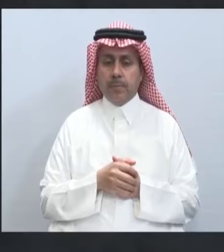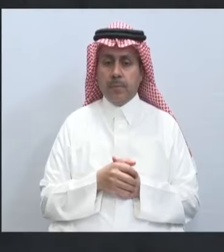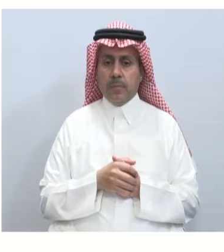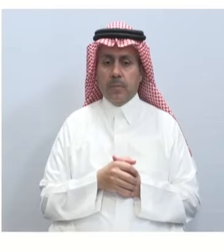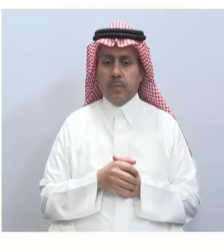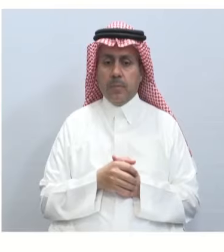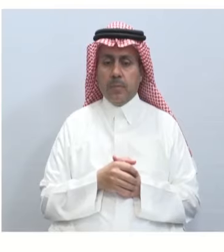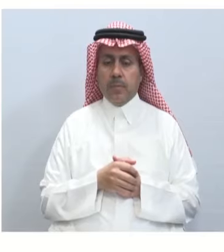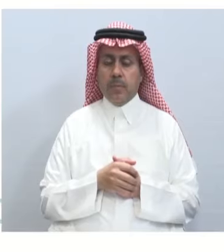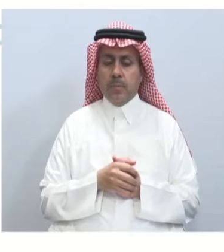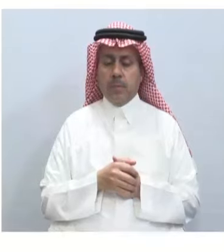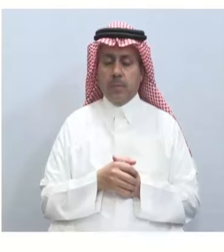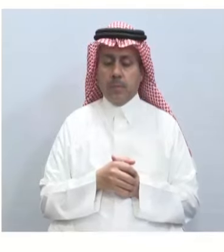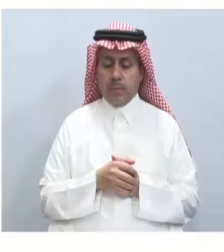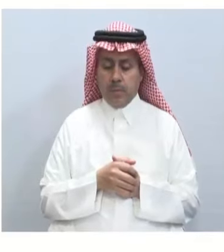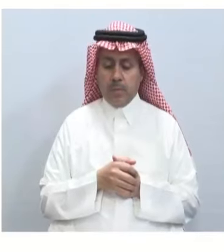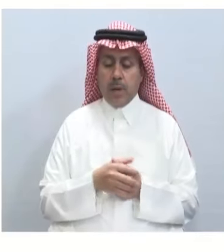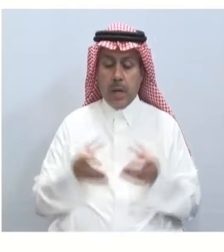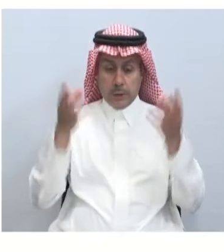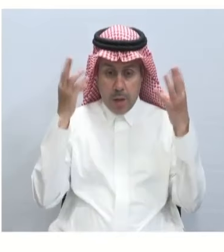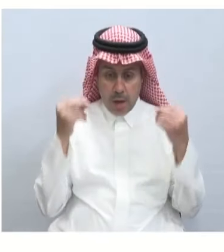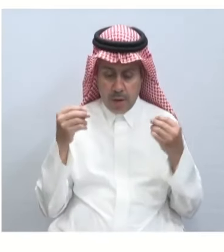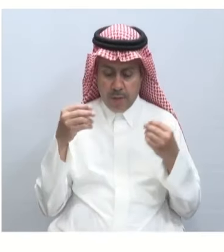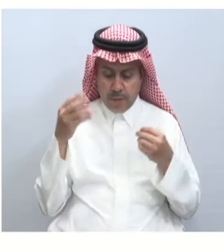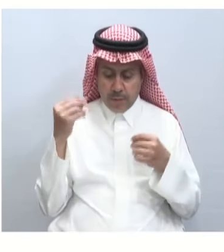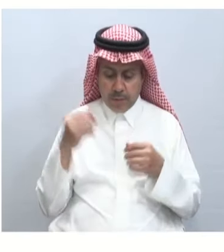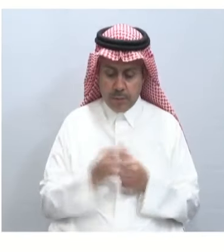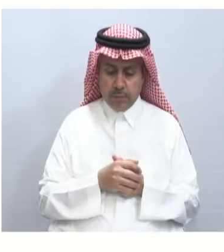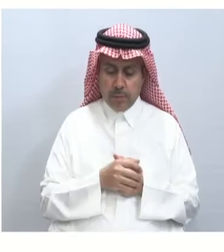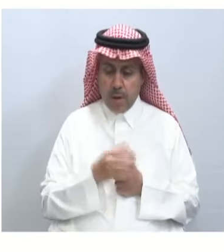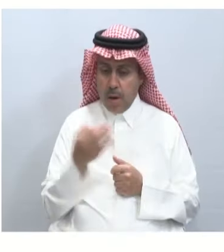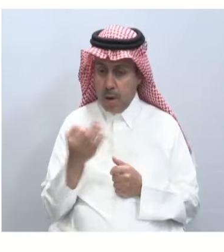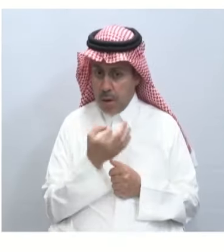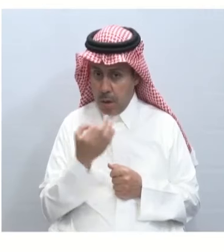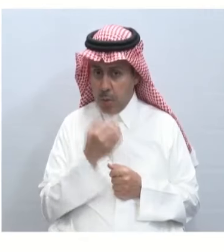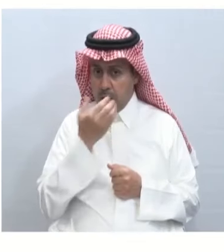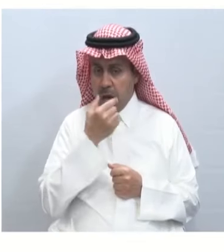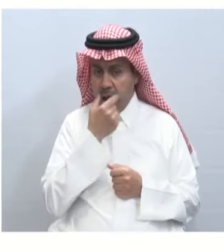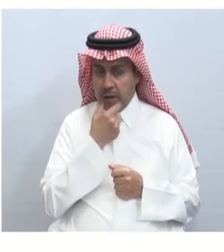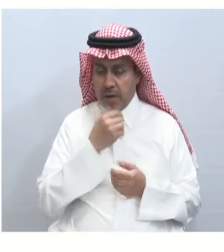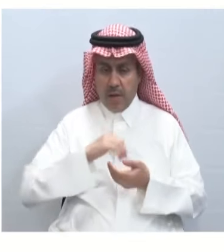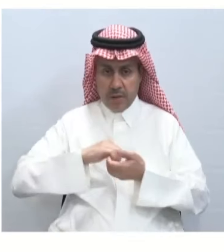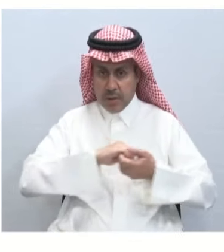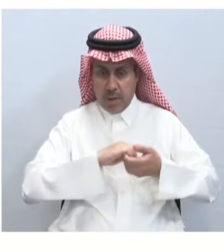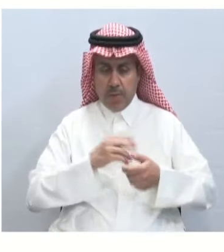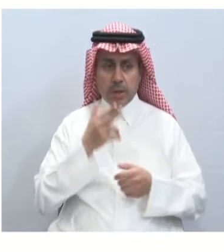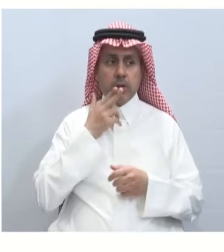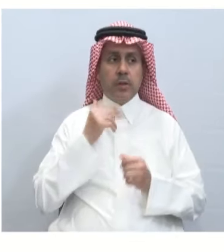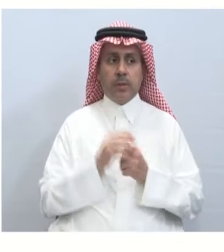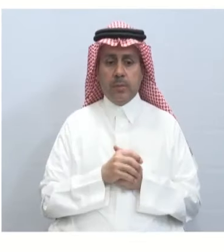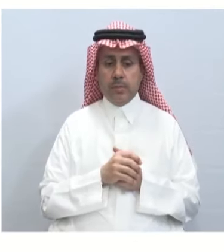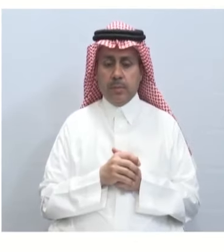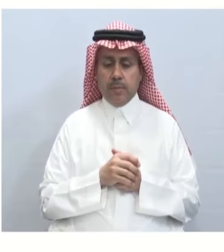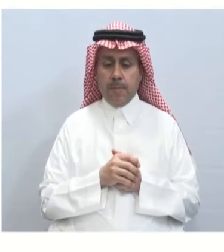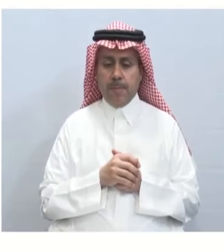طيب دعونا الان نتعرف على راوي الحديث قلنا هو الصحابي الجليل